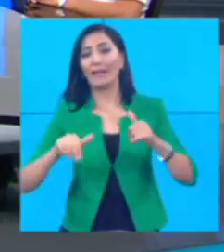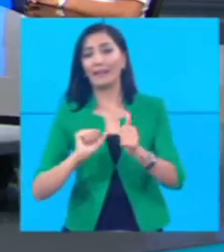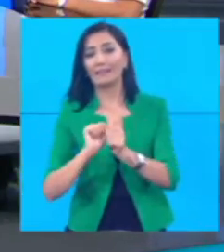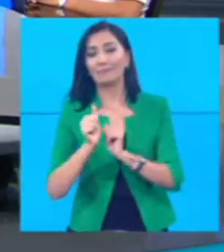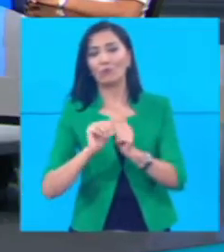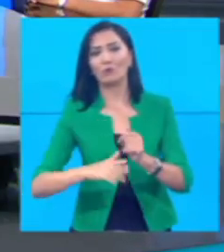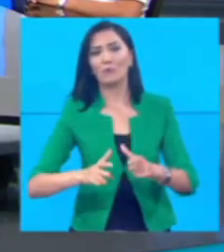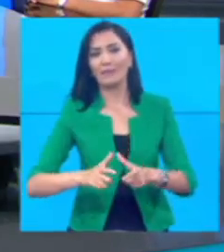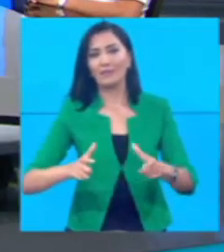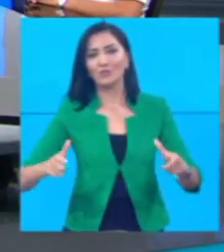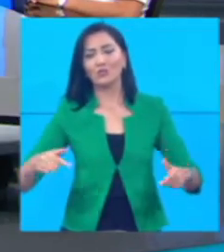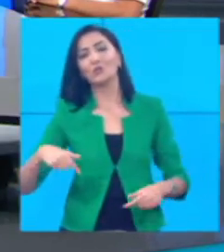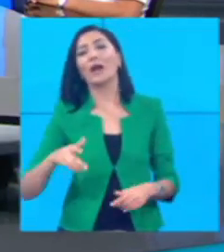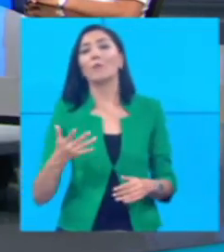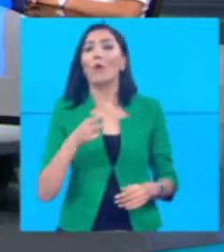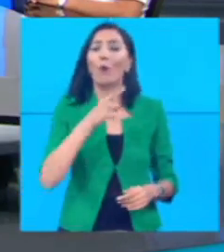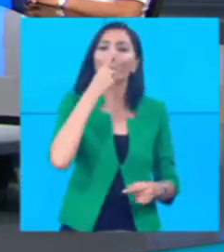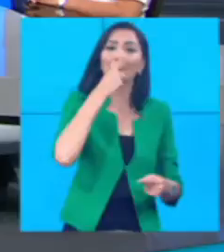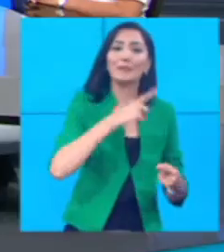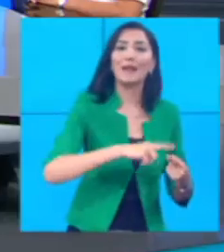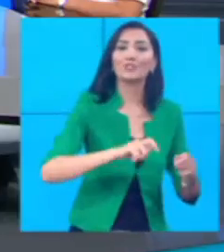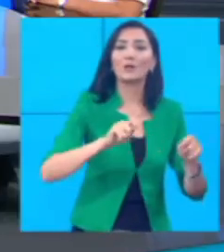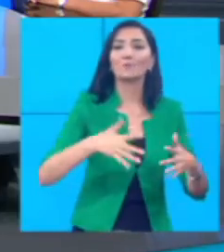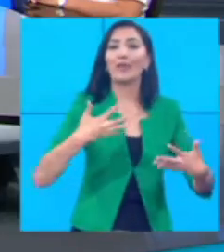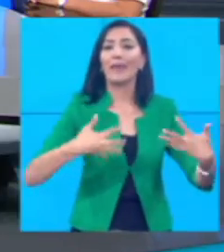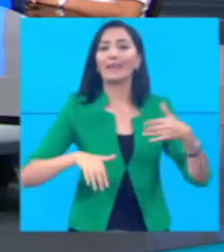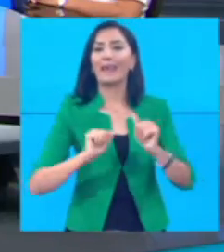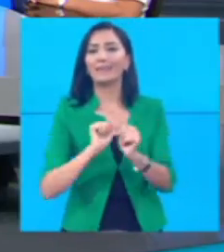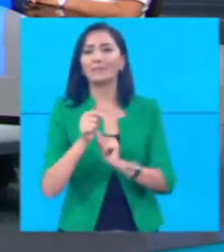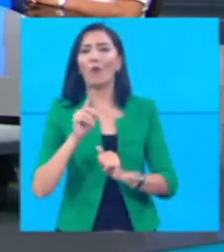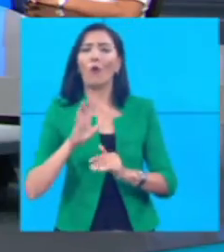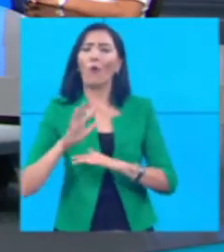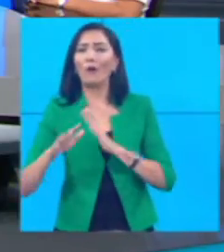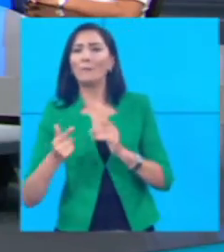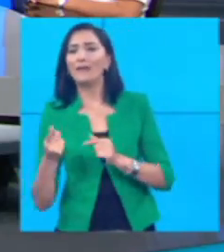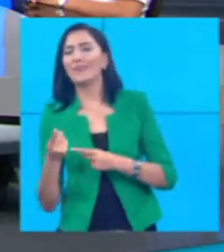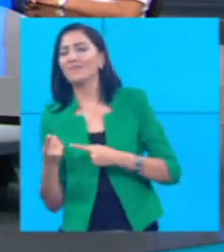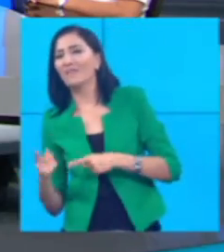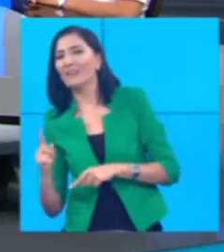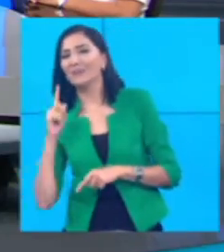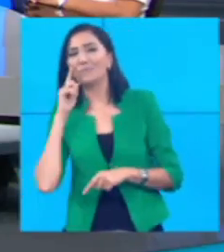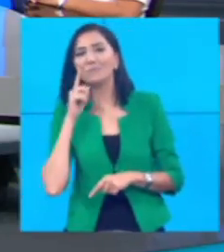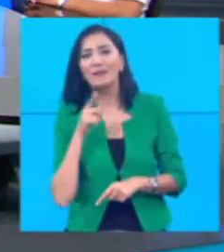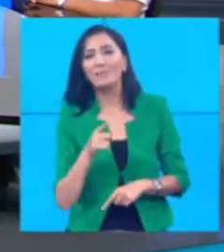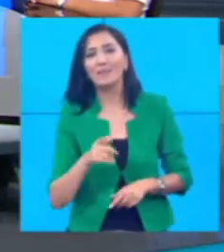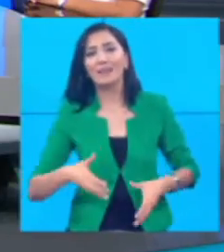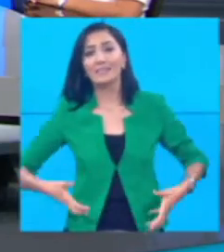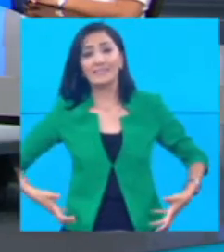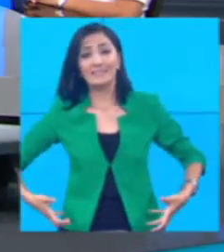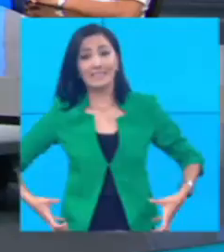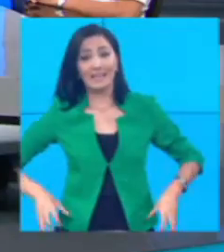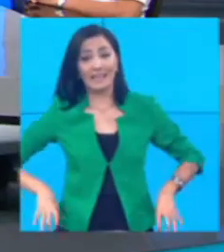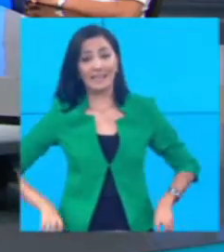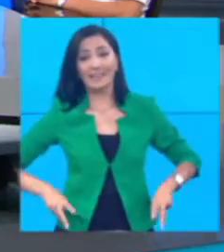engelli sporcularımızı yetiştiren. Ama o branşı yapmış engelli sporcu olaya birazcık daha farklı bakabilir diye düşünüyorum.